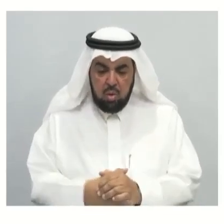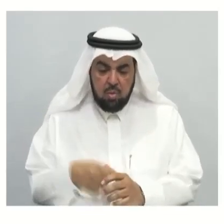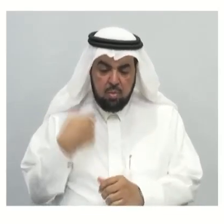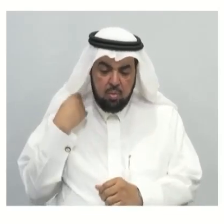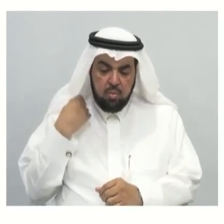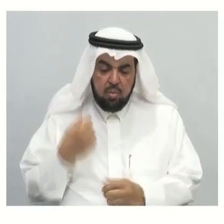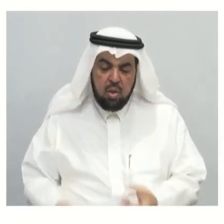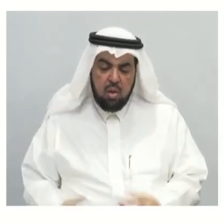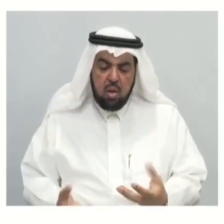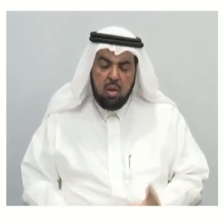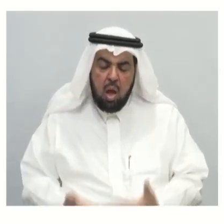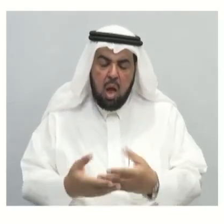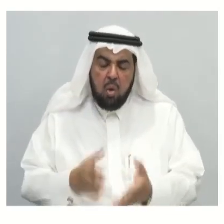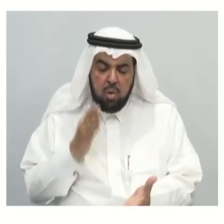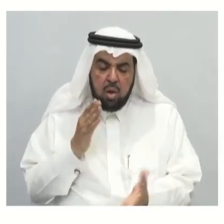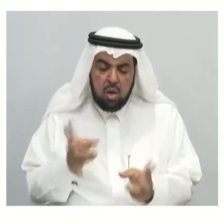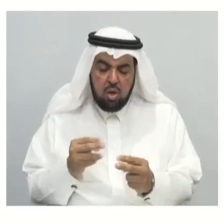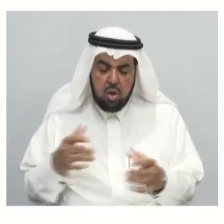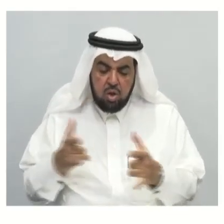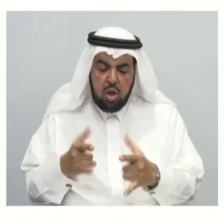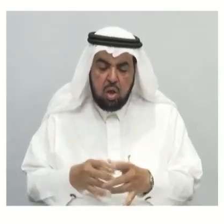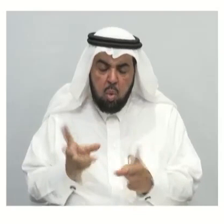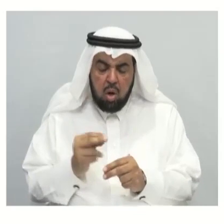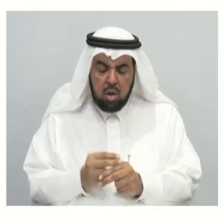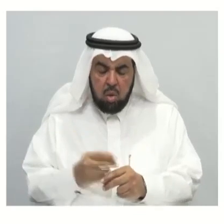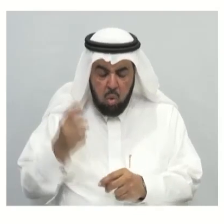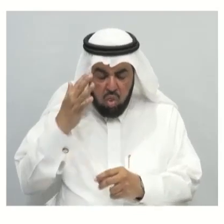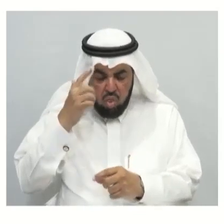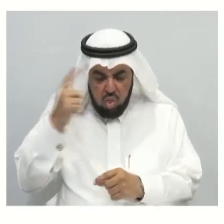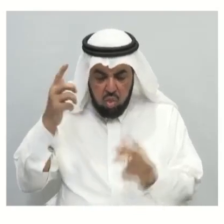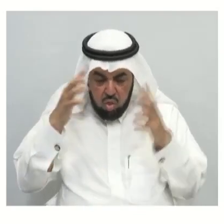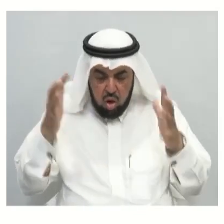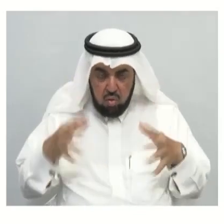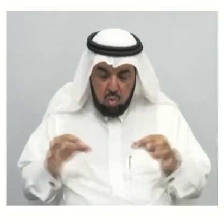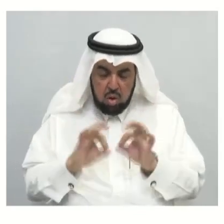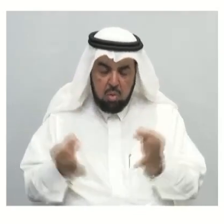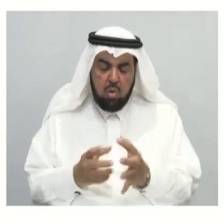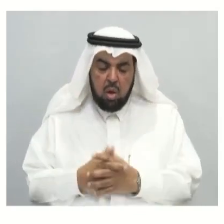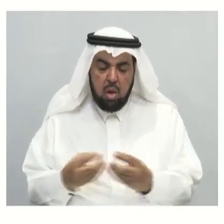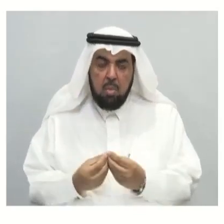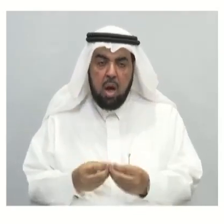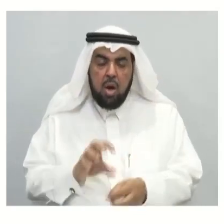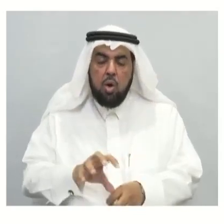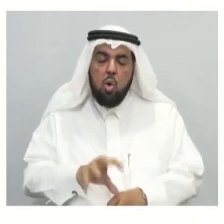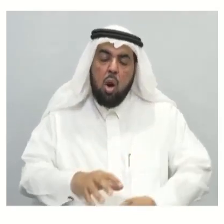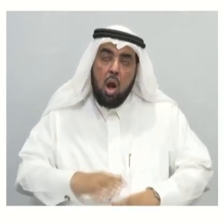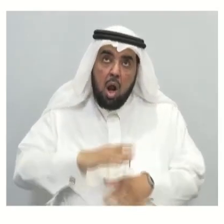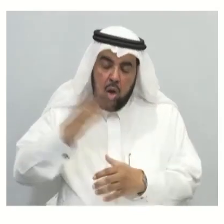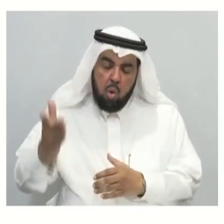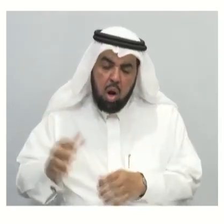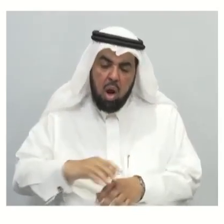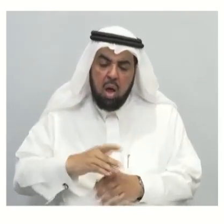والدولي تفعيل التعاون السياسي والاقت اقتصادي والثقافي والاجتماعي والتقني مع من مع